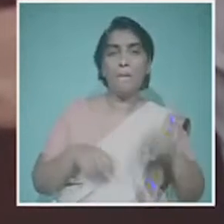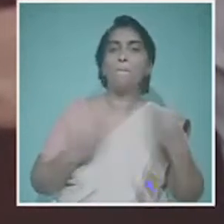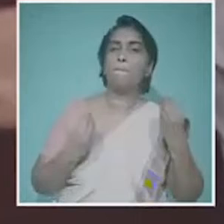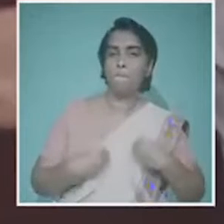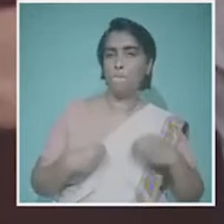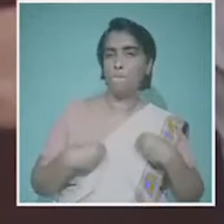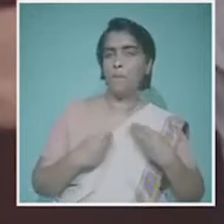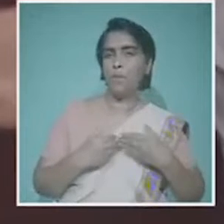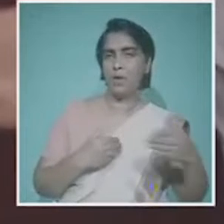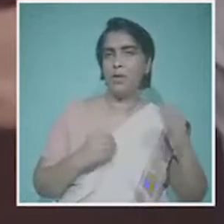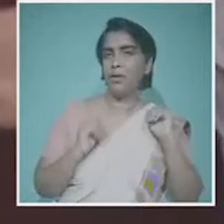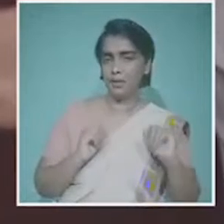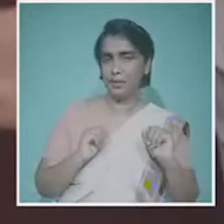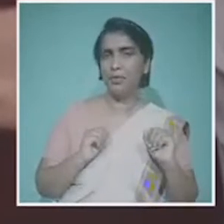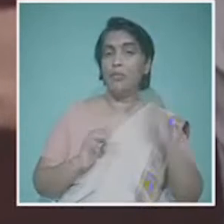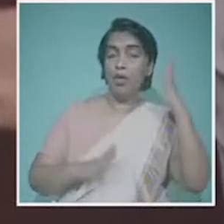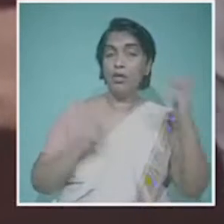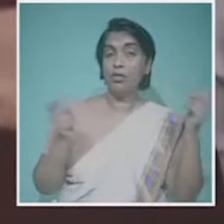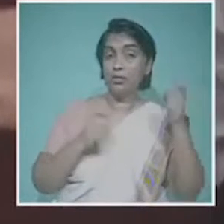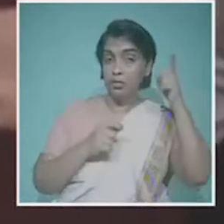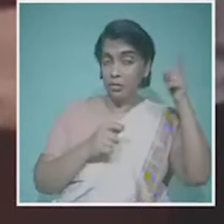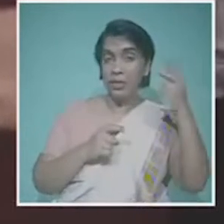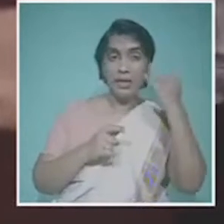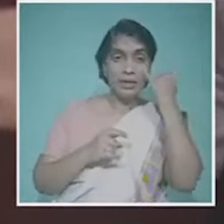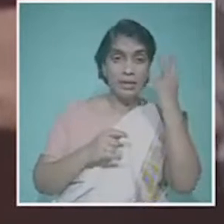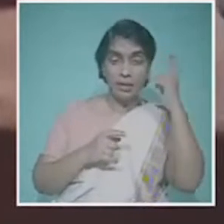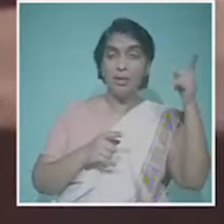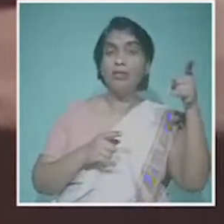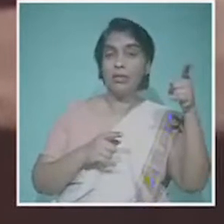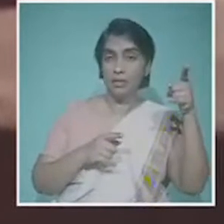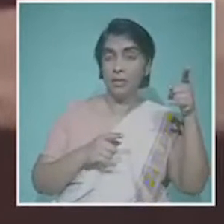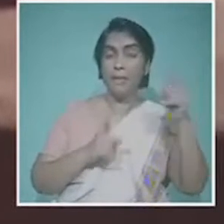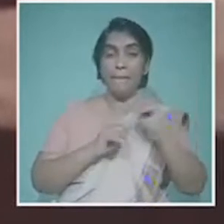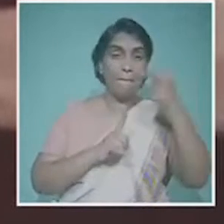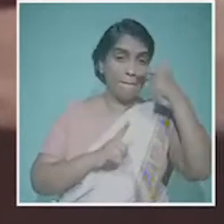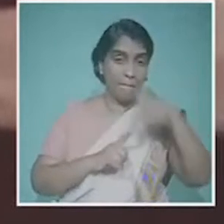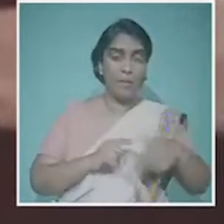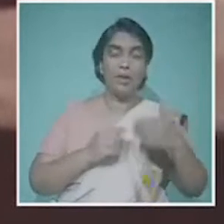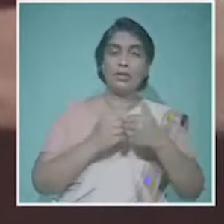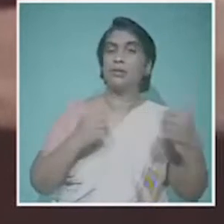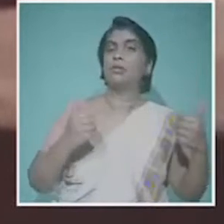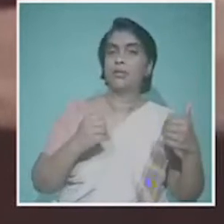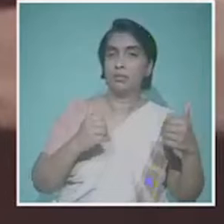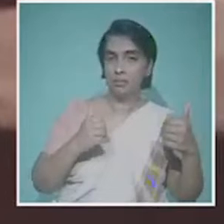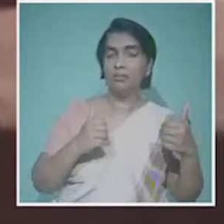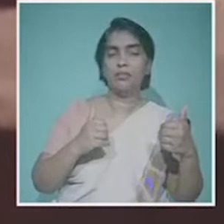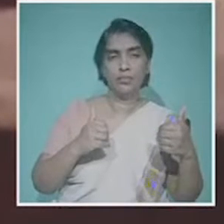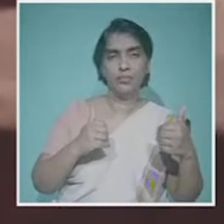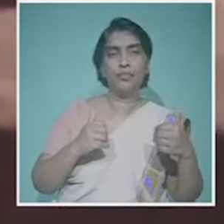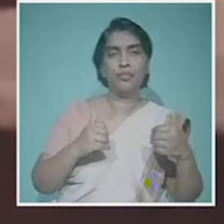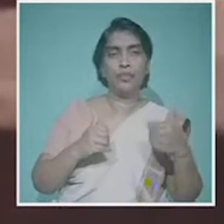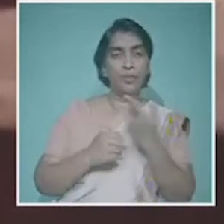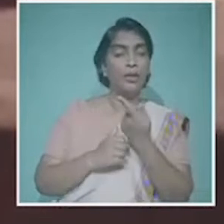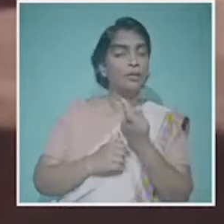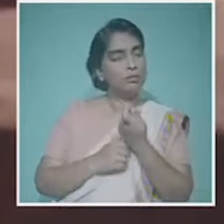පාඩු පැත්තට ගිහිල්ලා තියෙනවා. මොකද ලෝක වෙළඳපොලේ සිංගප්පූර් ෆ්ලැට්ස්, ඒ කියන්නේ පෙට්‍රල් වලට වෙනම ගත්තා, රිෆයින් ප්‍රොඩක්ට් වශයෙන් ගත්තත්, ක්‍රූඩ්